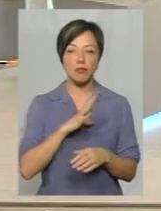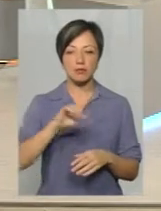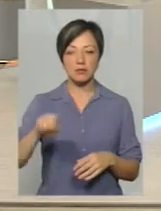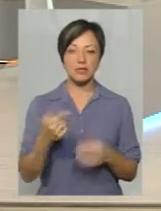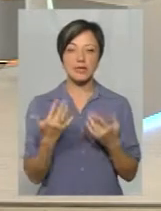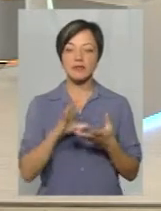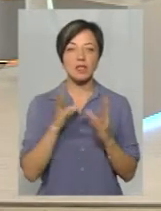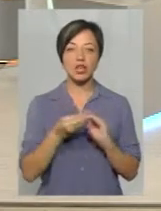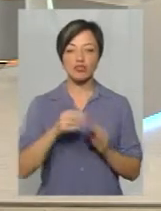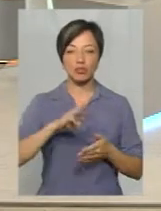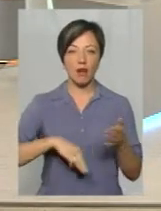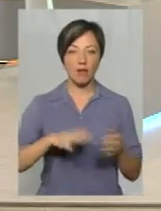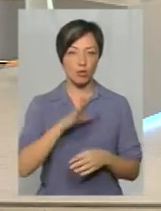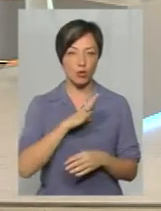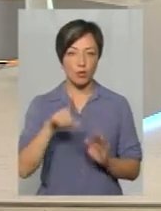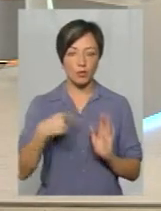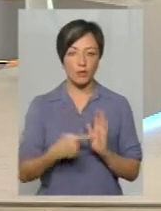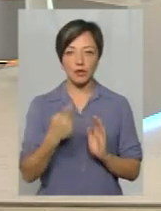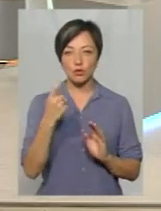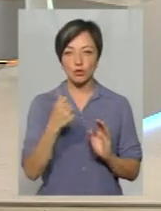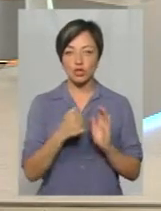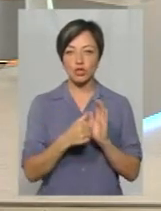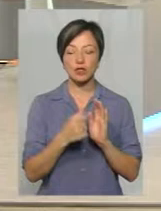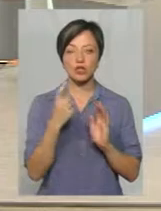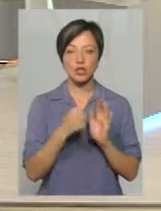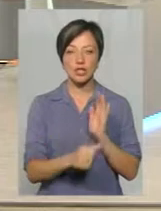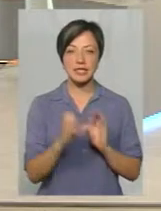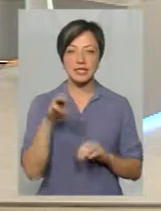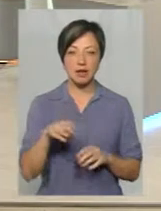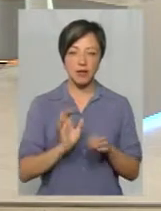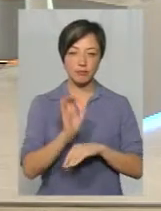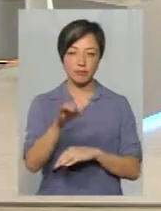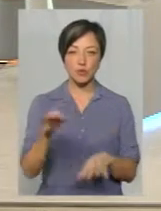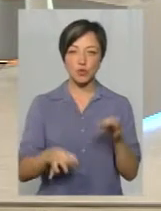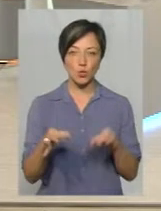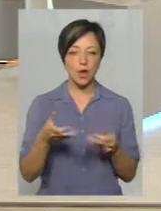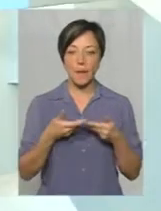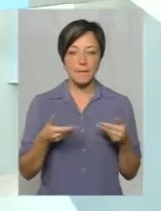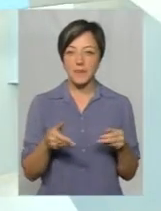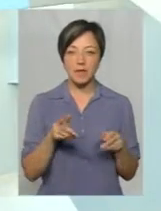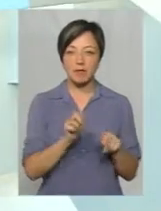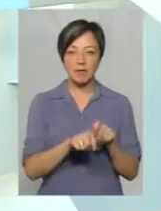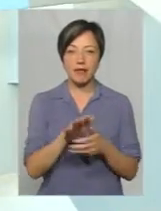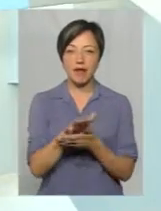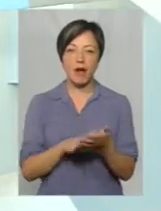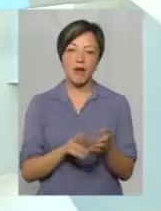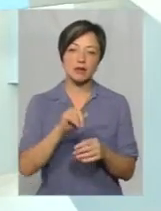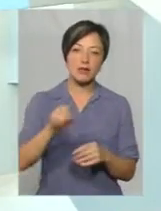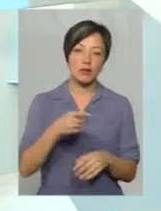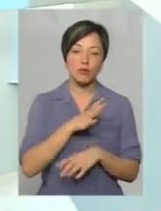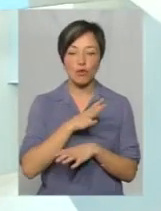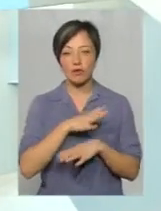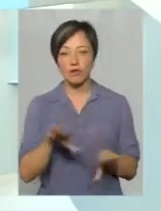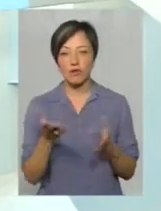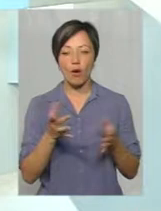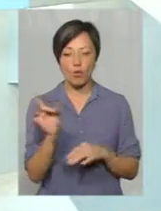скільки взагалі штрафів вже накладали? Ну, 160-та стаття, вона йде на суд, тобто ми вже не відслідковуємо там, чи було стягнення, чи не було, і